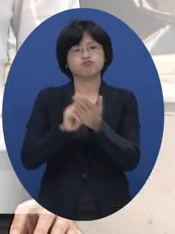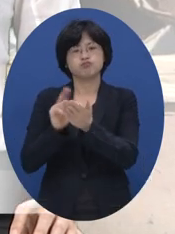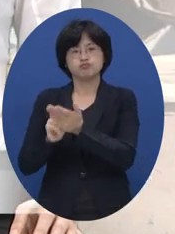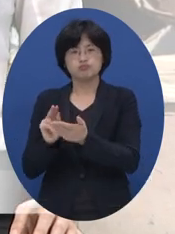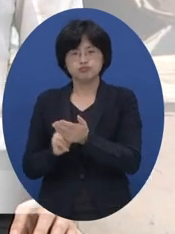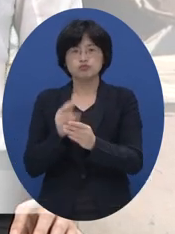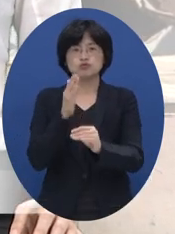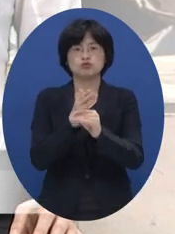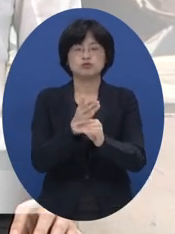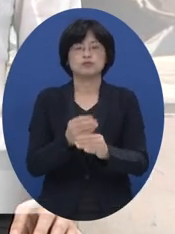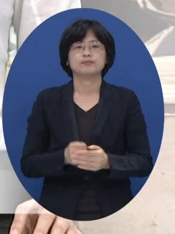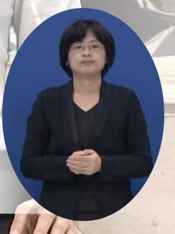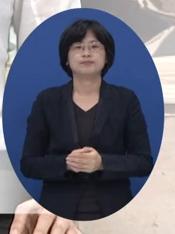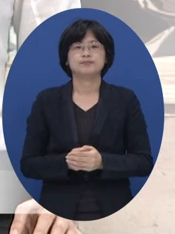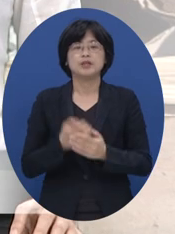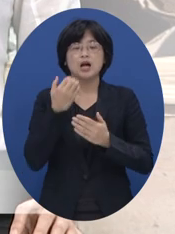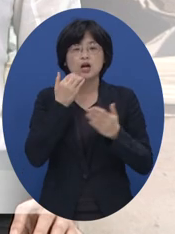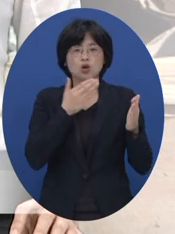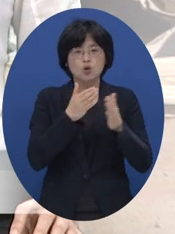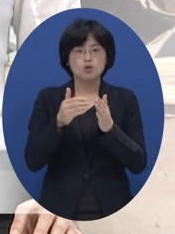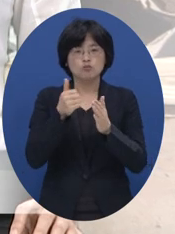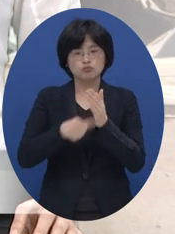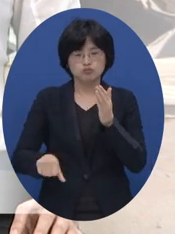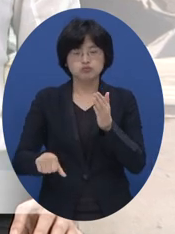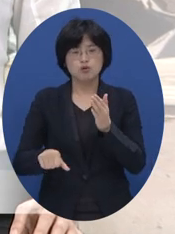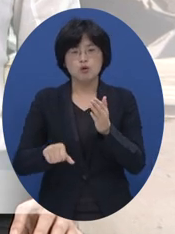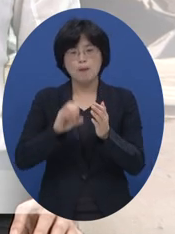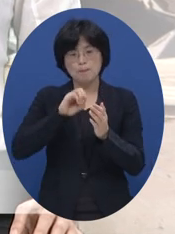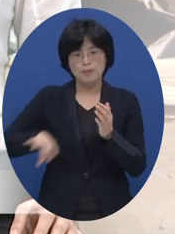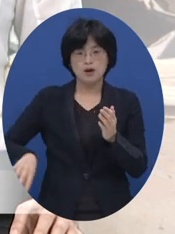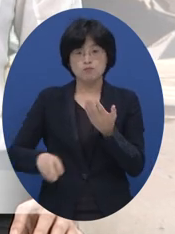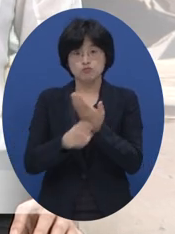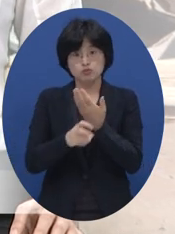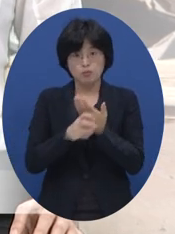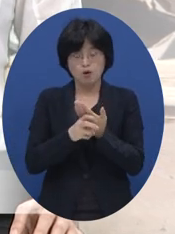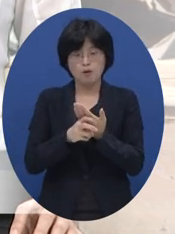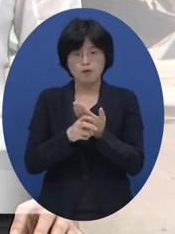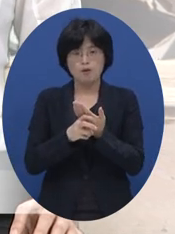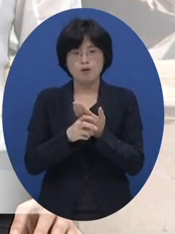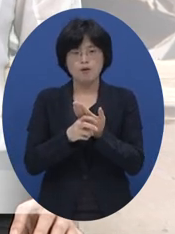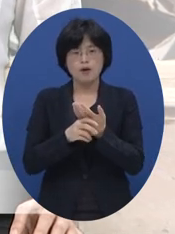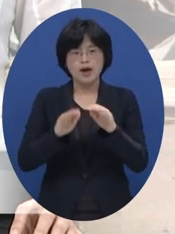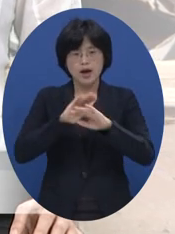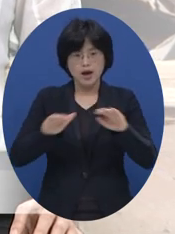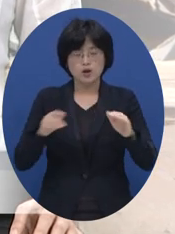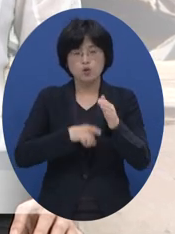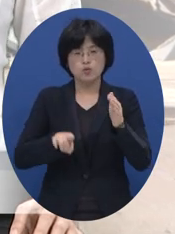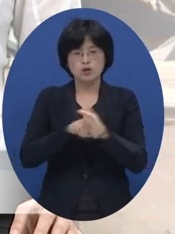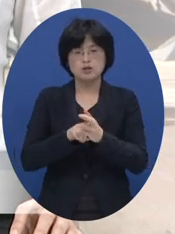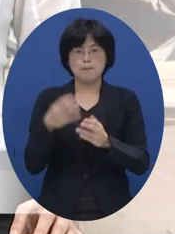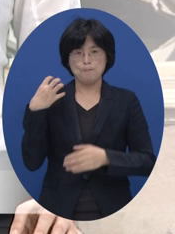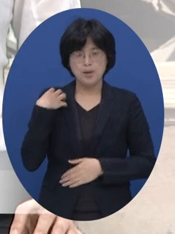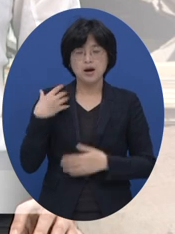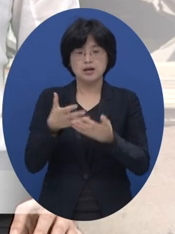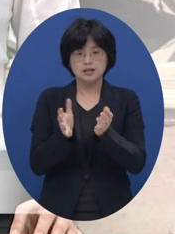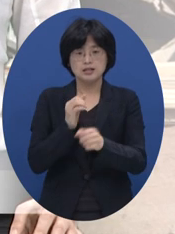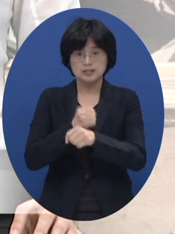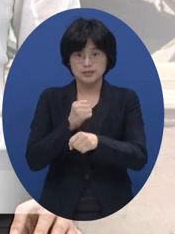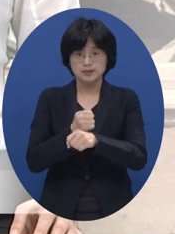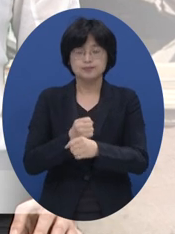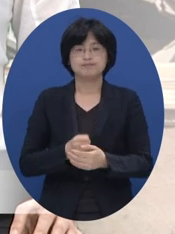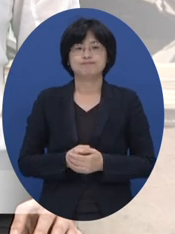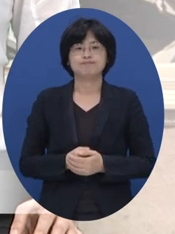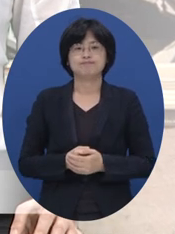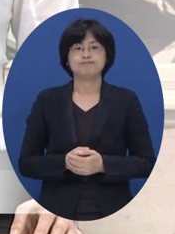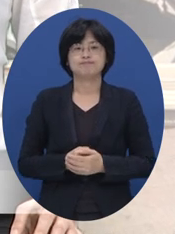있죠. 경기도는 폐기물 불법 투기를 근절하기 위해 지난 2월 전담 수사팀을 꾸려 추격전을 펼치고 있는데요.